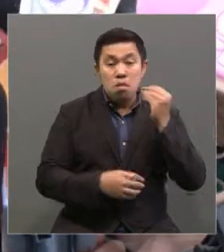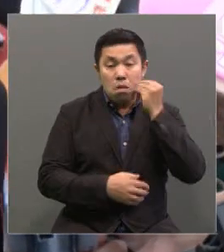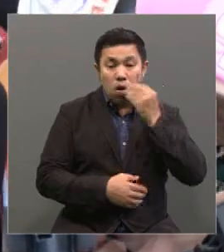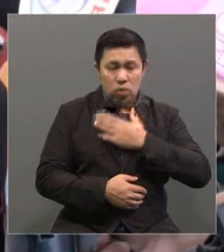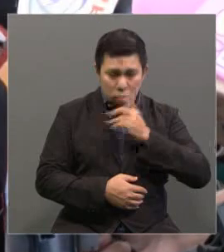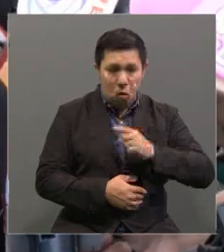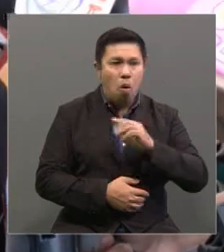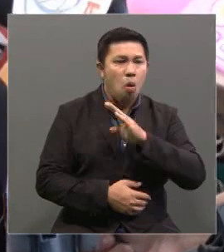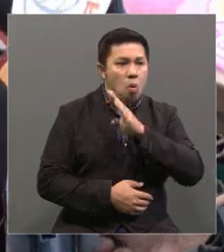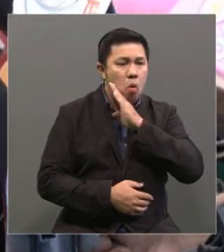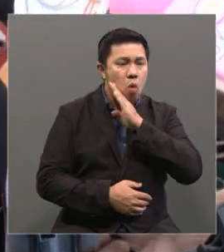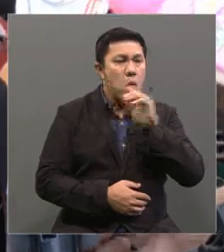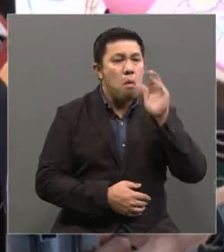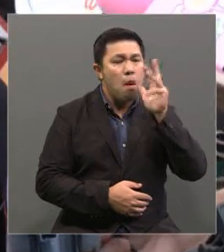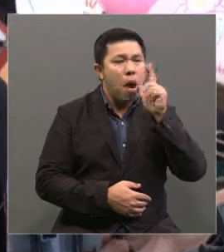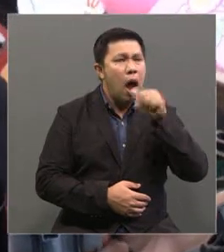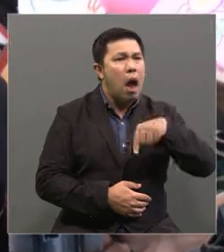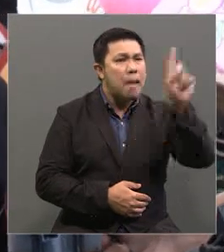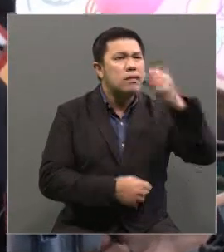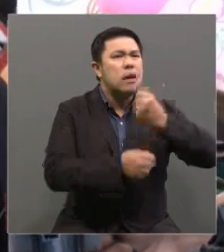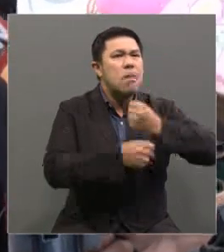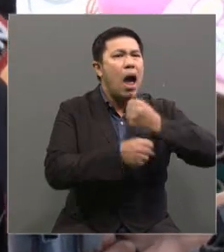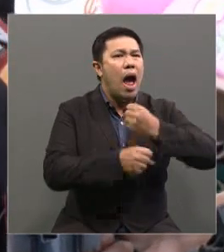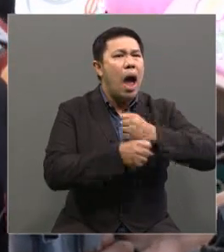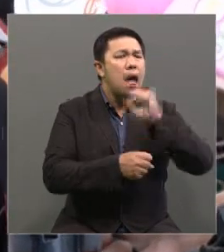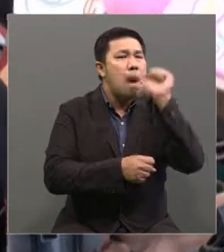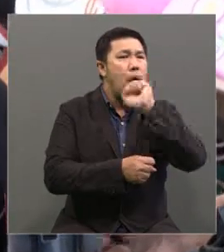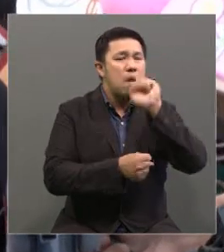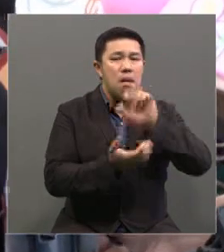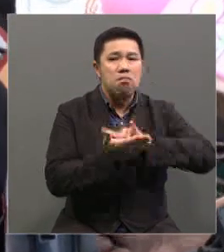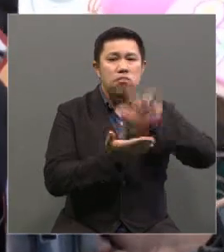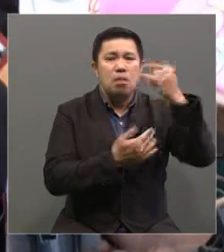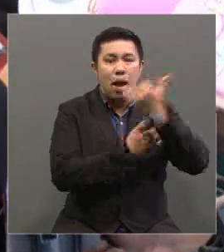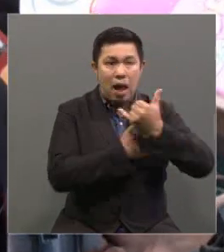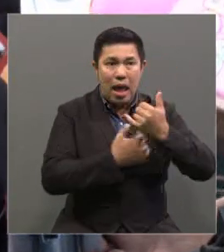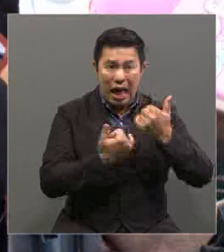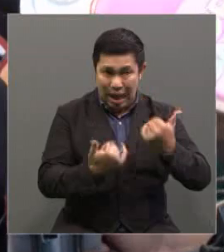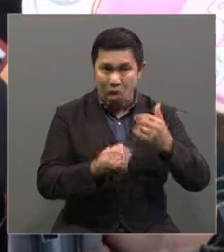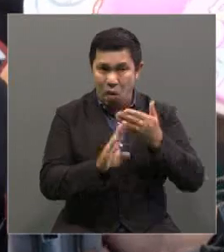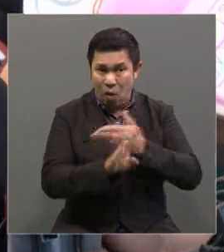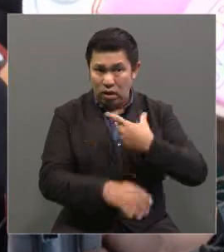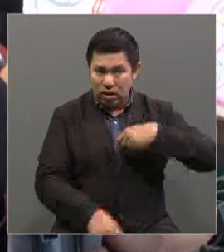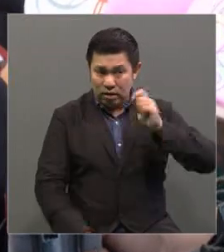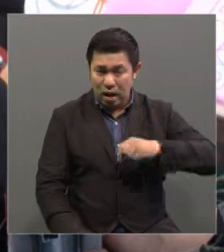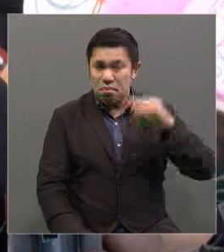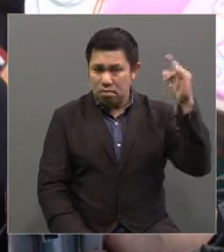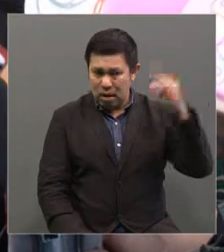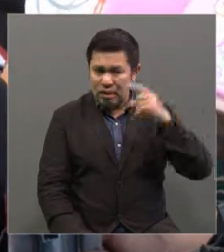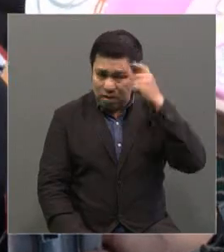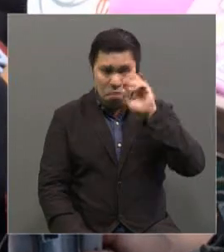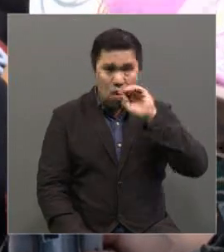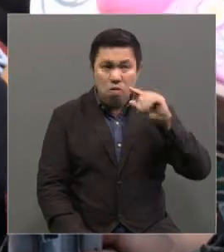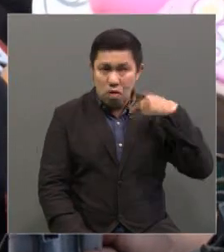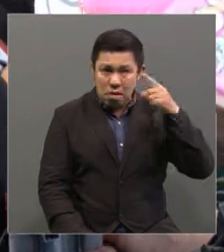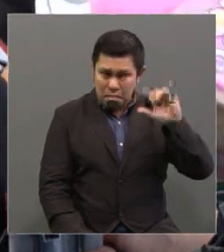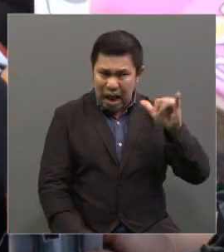ต้องโกหกน้องเวทมนต์ว่าพ่อแม่ไปทำงานไปร้องเพลงที่ต่างประเทศเขาบอกวันนี้ก่อนจะมาศาลเนี่ยก็บอกน้องเวทมนต์ไว้